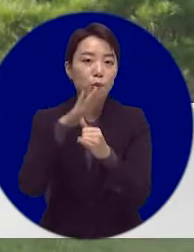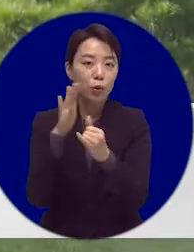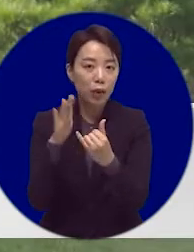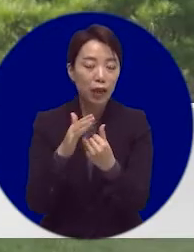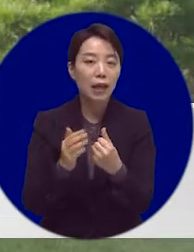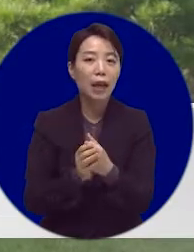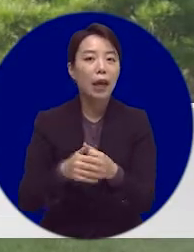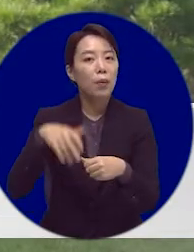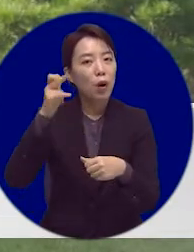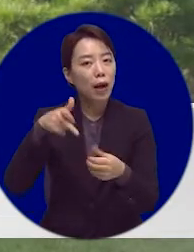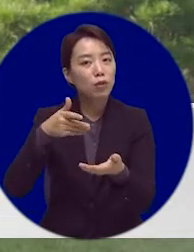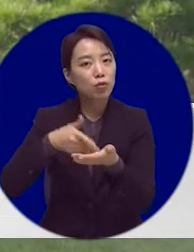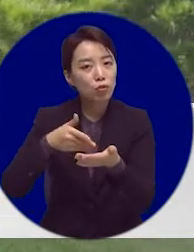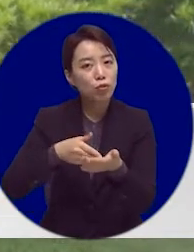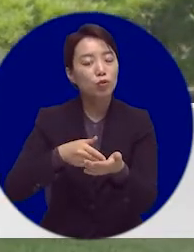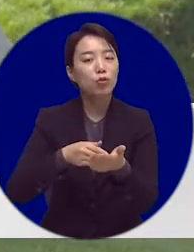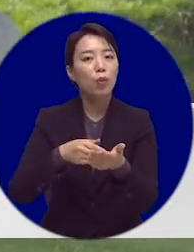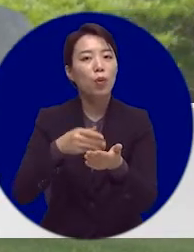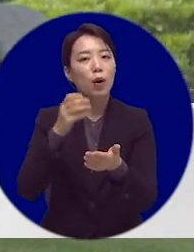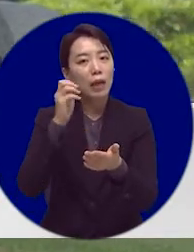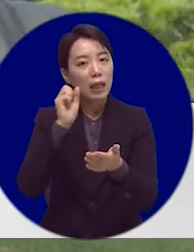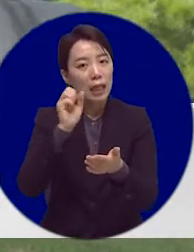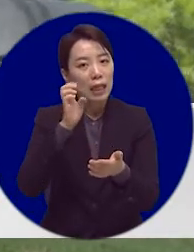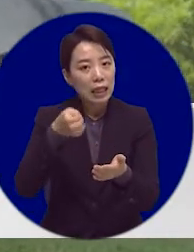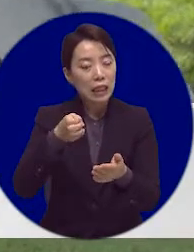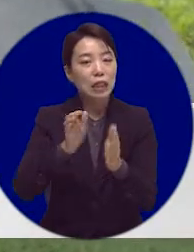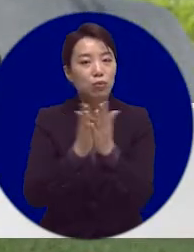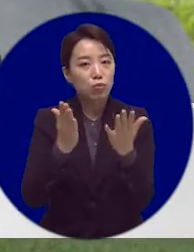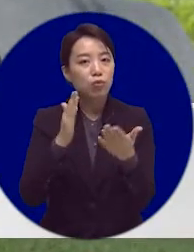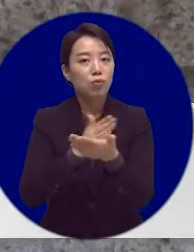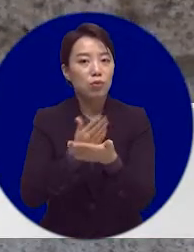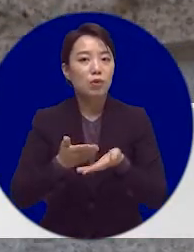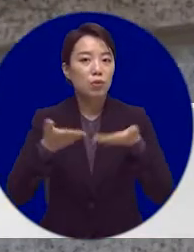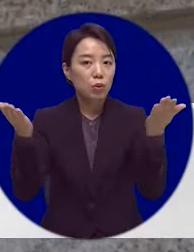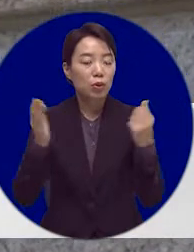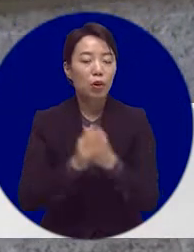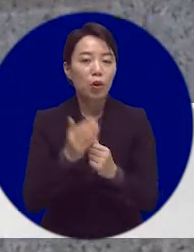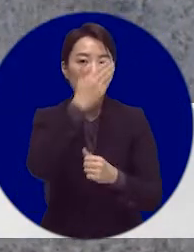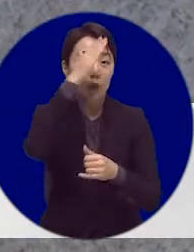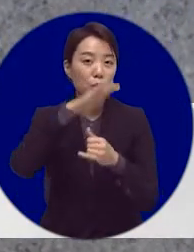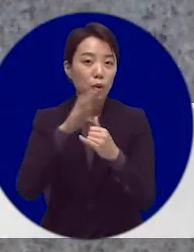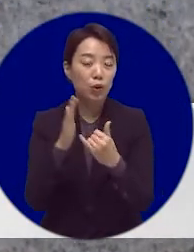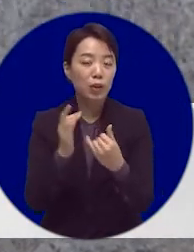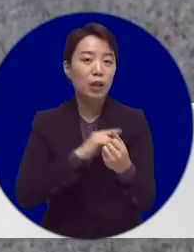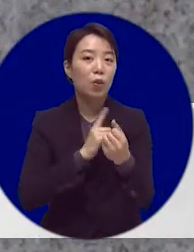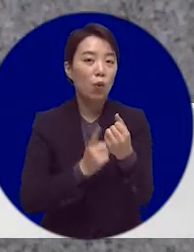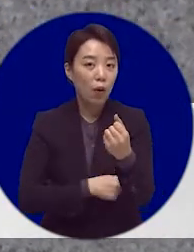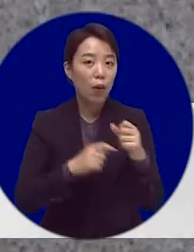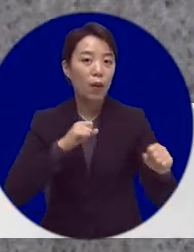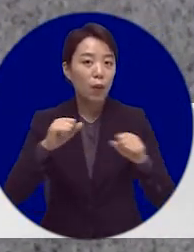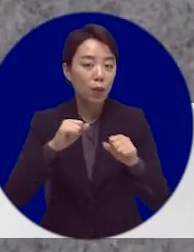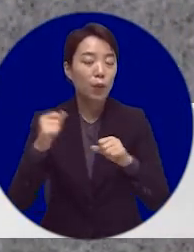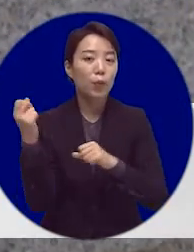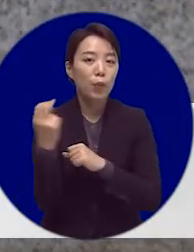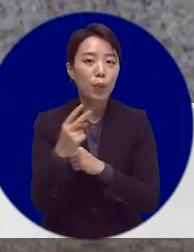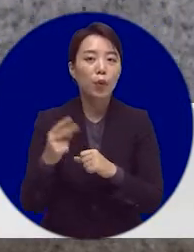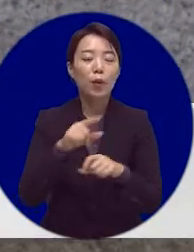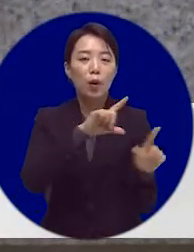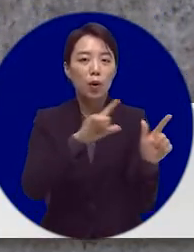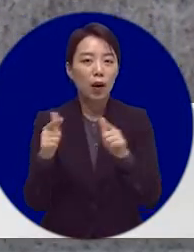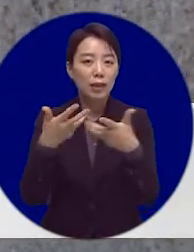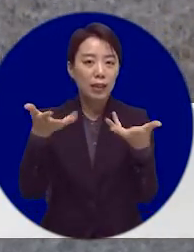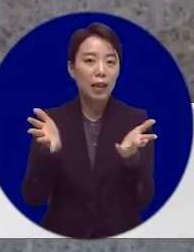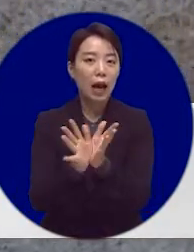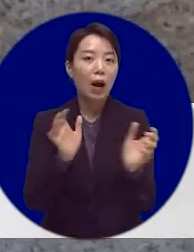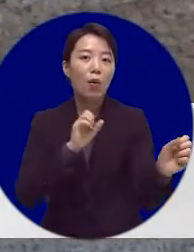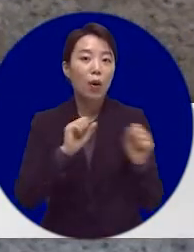청소년을 대상으로 카드 뉴스나 이북, 교육 교재 등을 제작 배포해 청소년들이 피선거권 행사와 통상적인